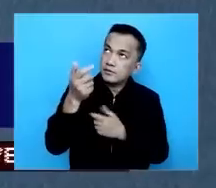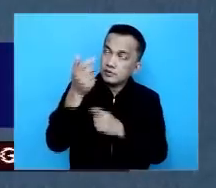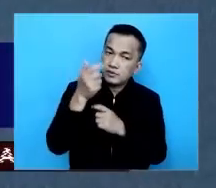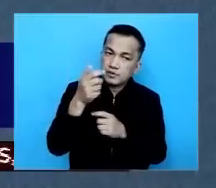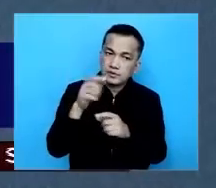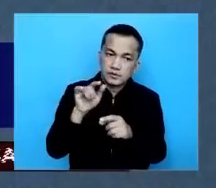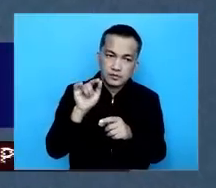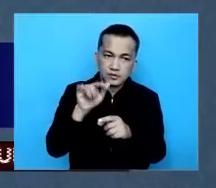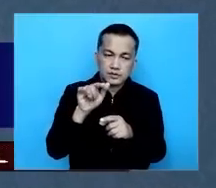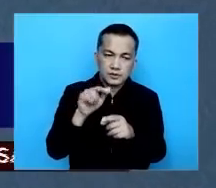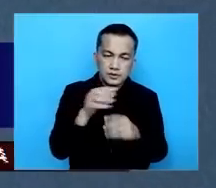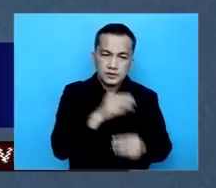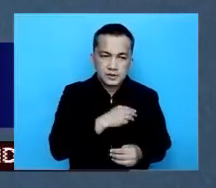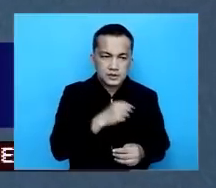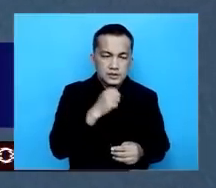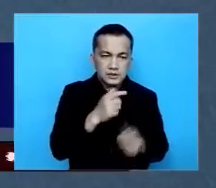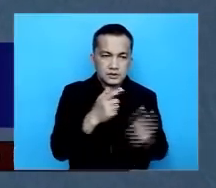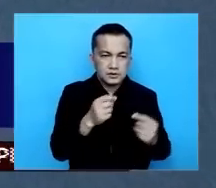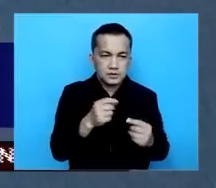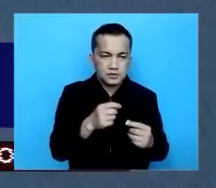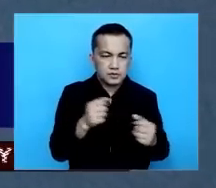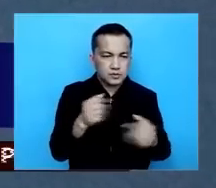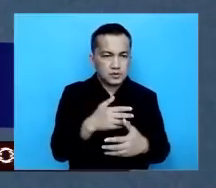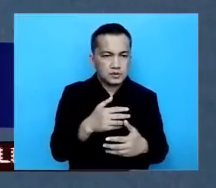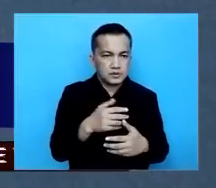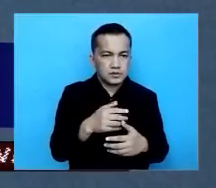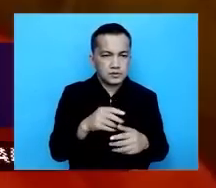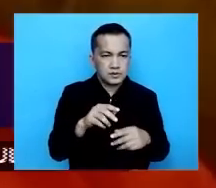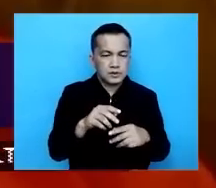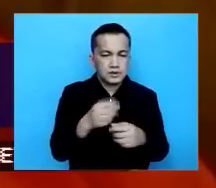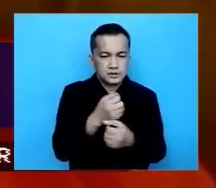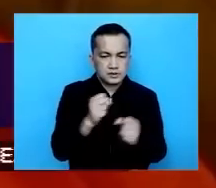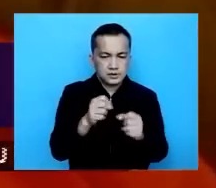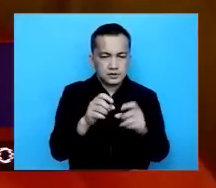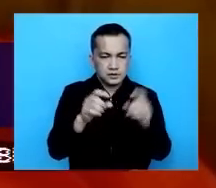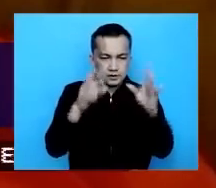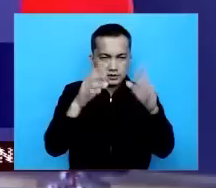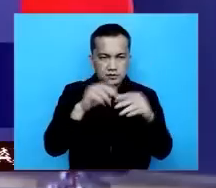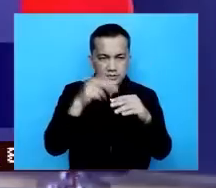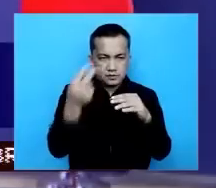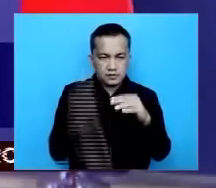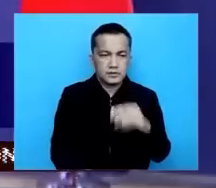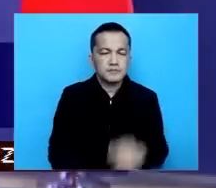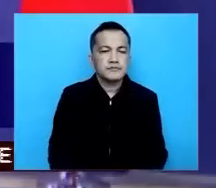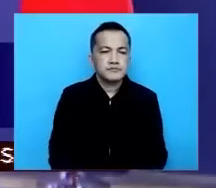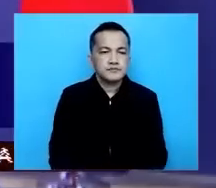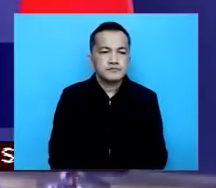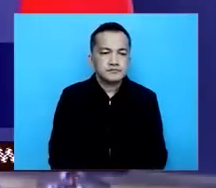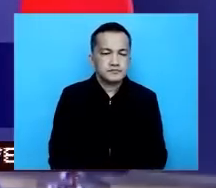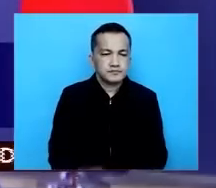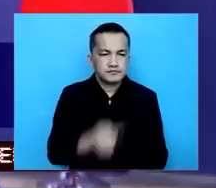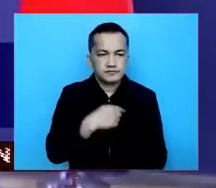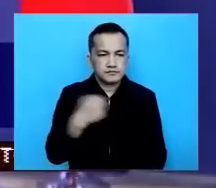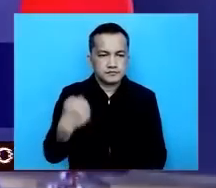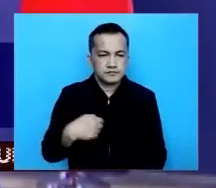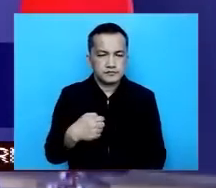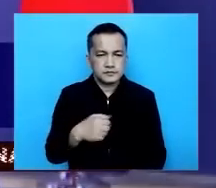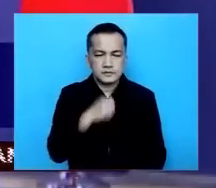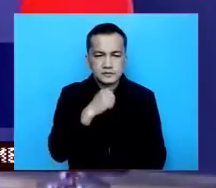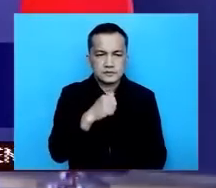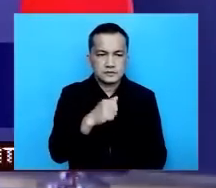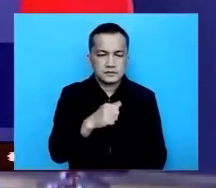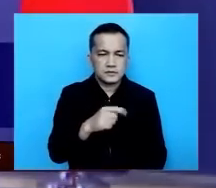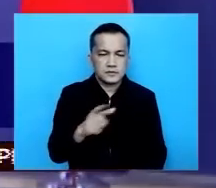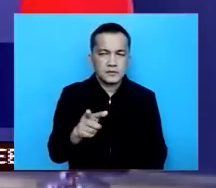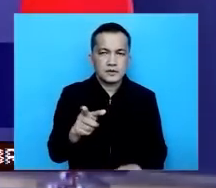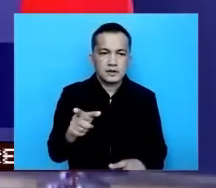jets na militar pero hindi tinuloy sa takot na posibleng safety threat ng debris nito. Sa China naman, hindi diretsang tinanggi na